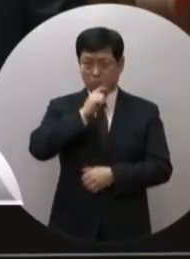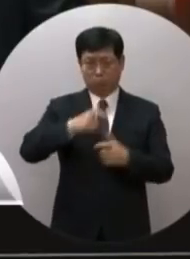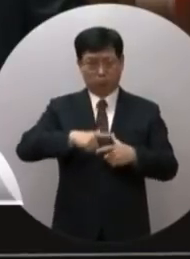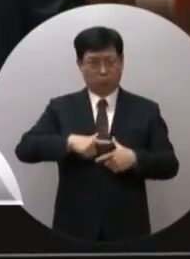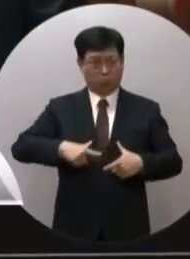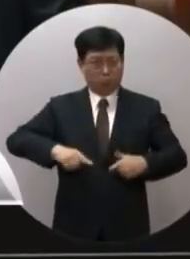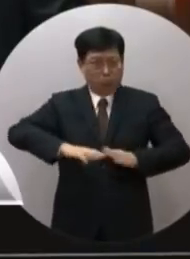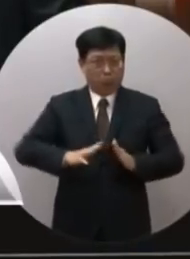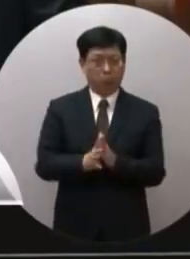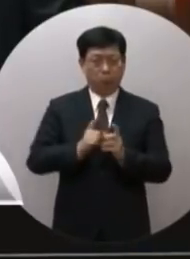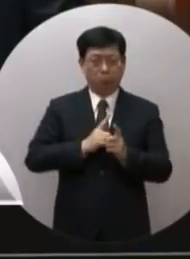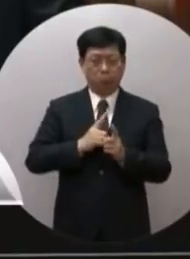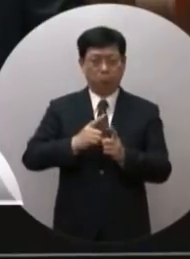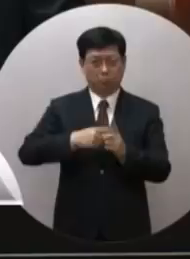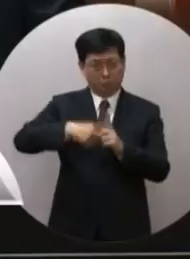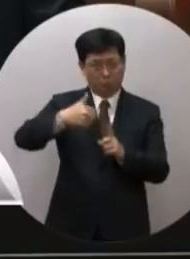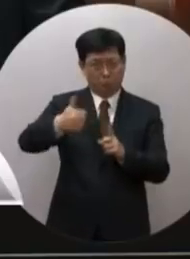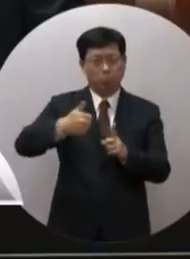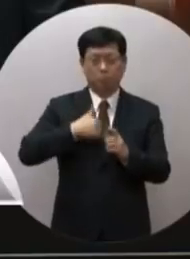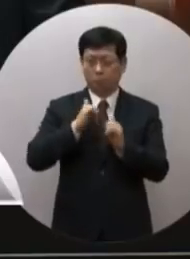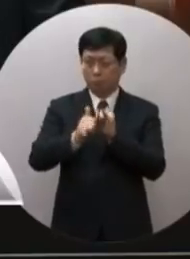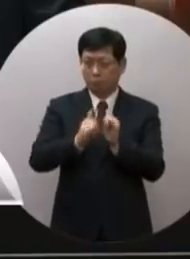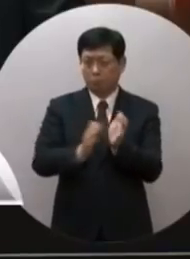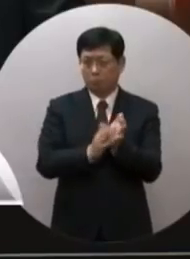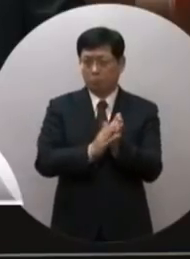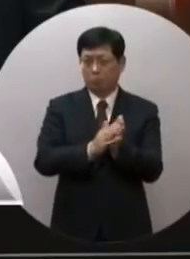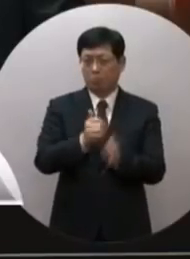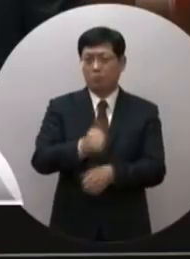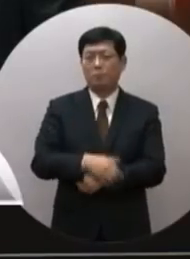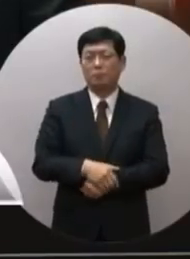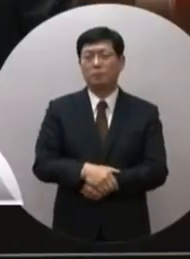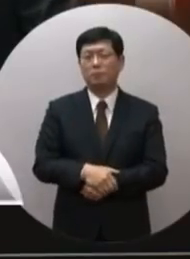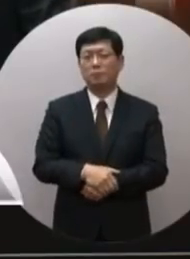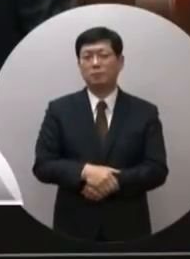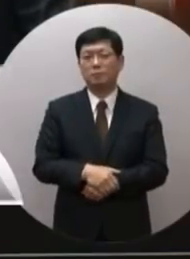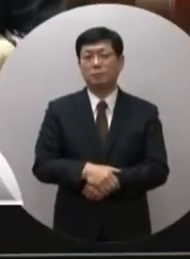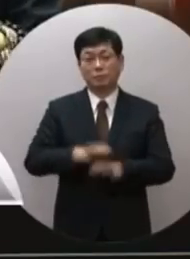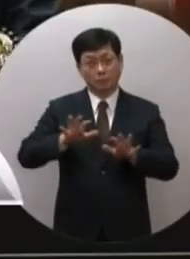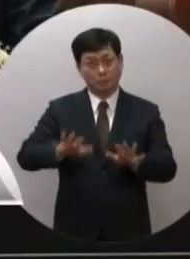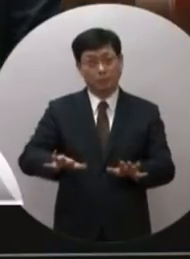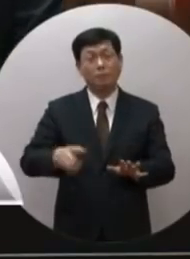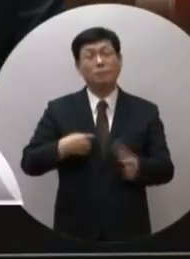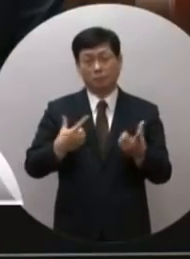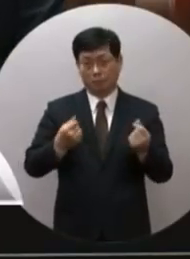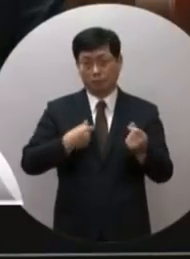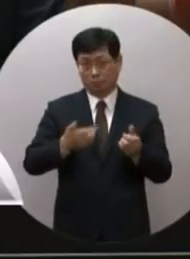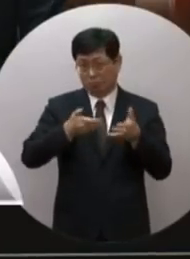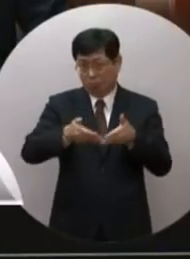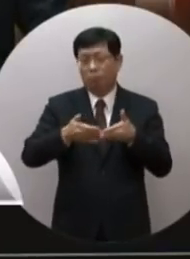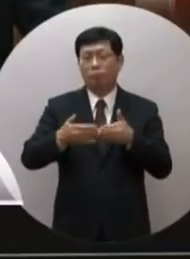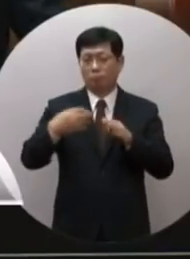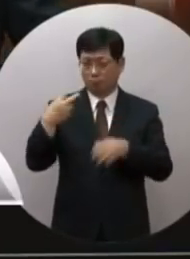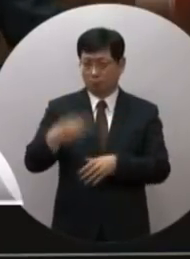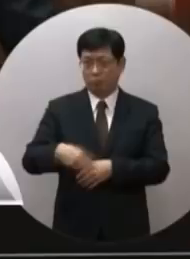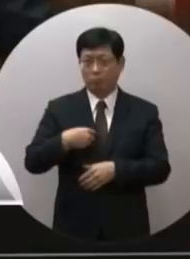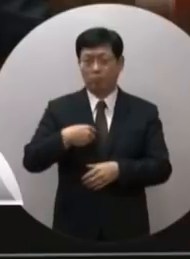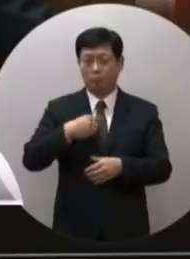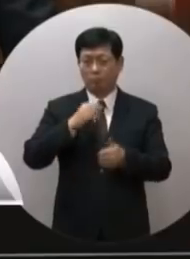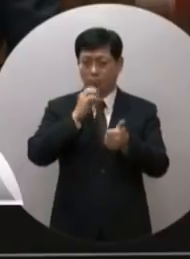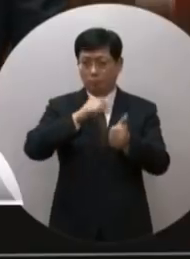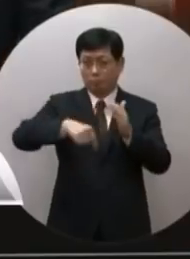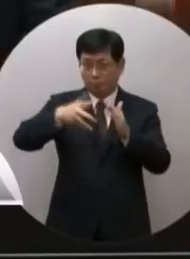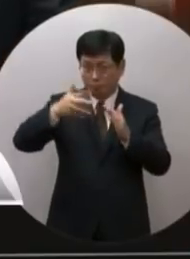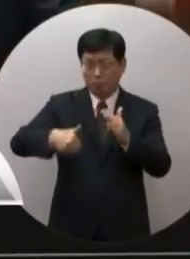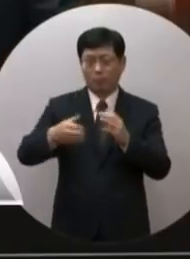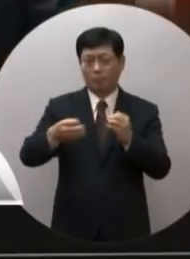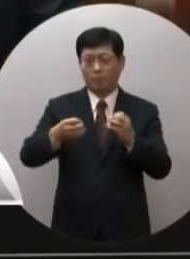啊，跟能力啊，都受到各界的肯定。本席今天呢、很重要，在这里要跟院长